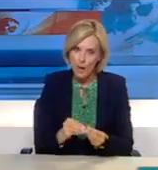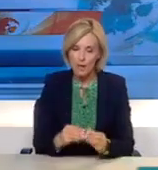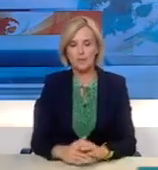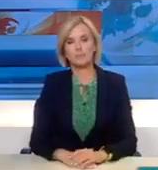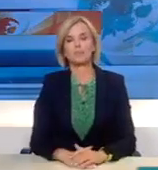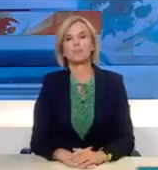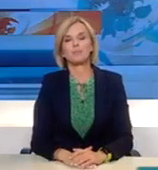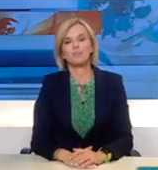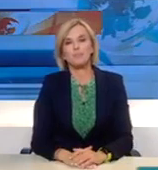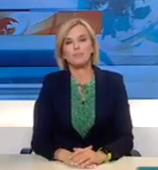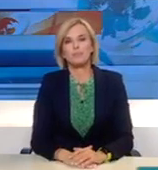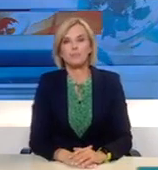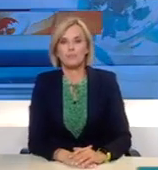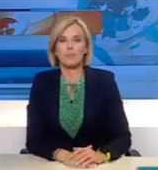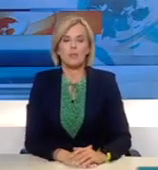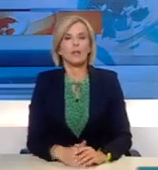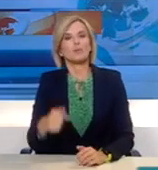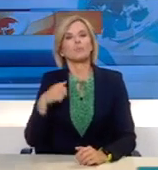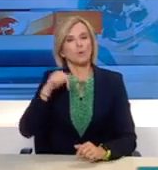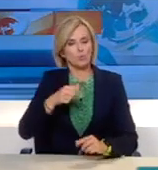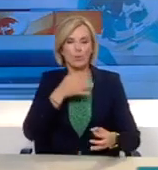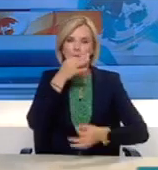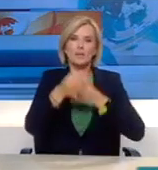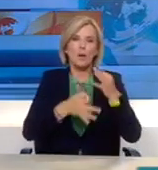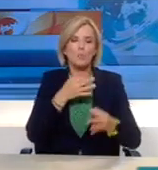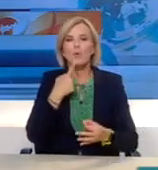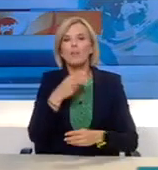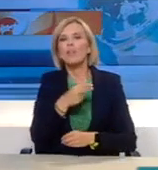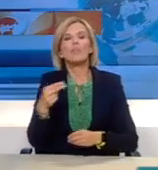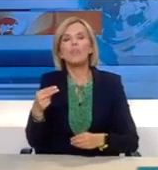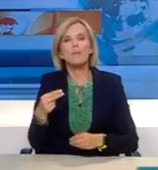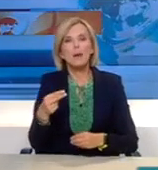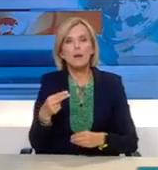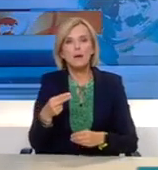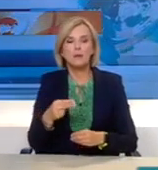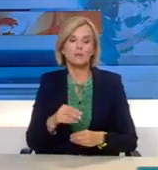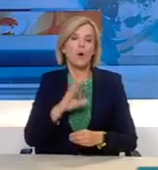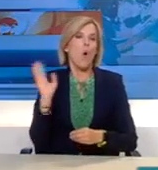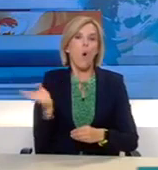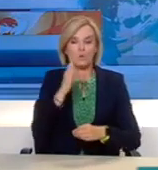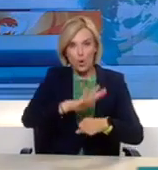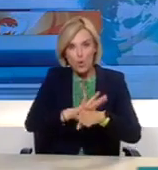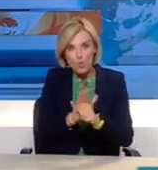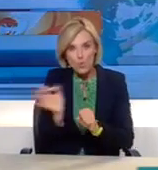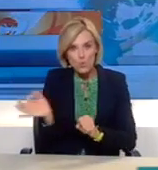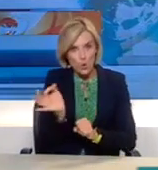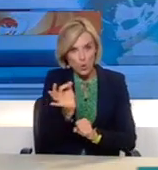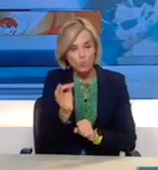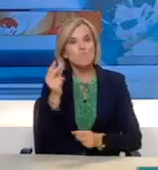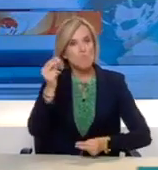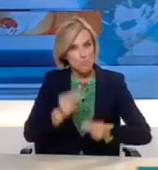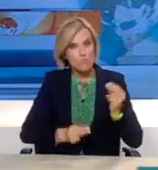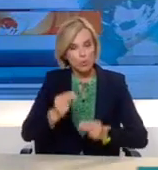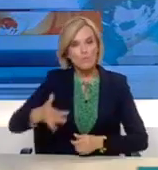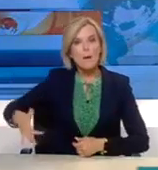ενδιαφέροντα θέματα από την ανασκόπηση της βιβλιογραφίας σχετικά με το μηχανισμό δημιουργίας των βλαβών στον πνεύμονα, αλλά και τις προσπάθειες που γίνονται